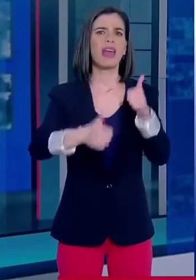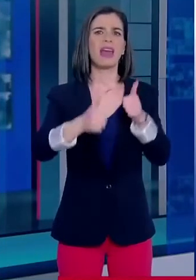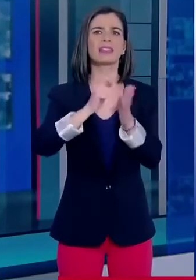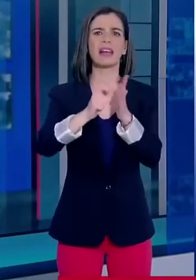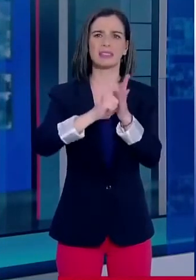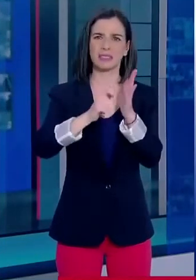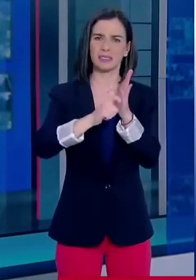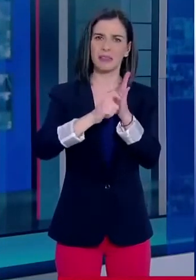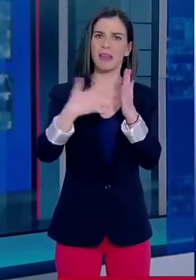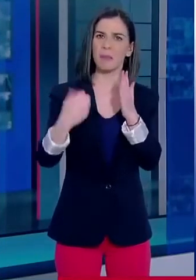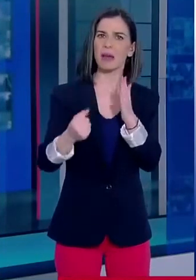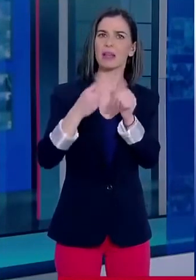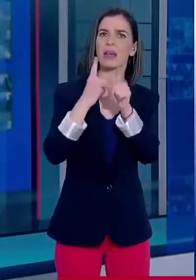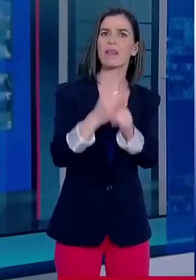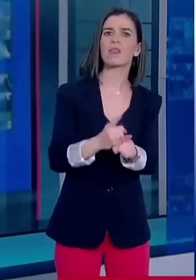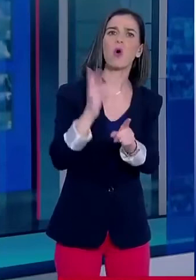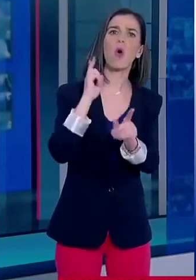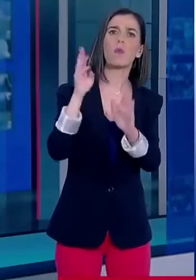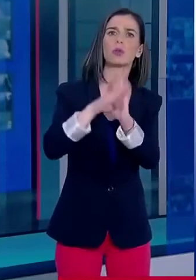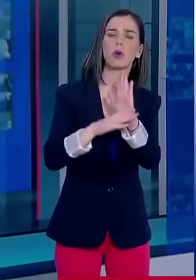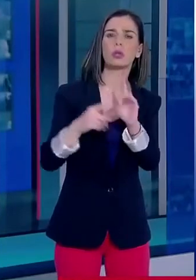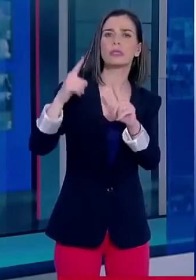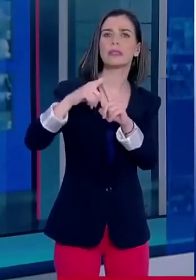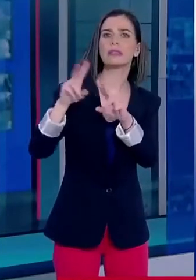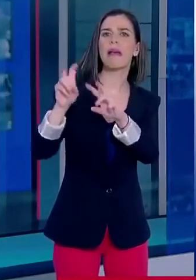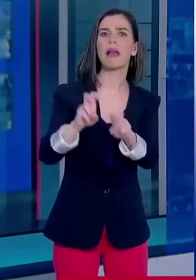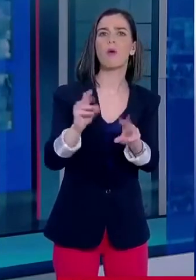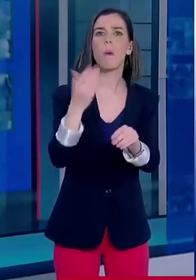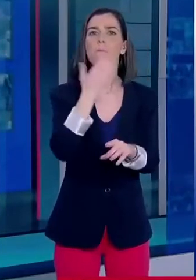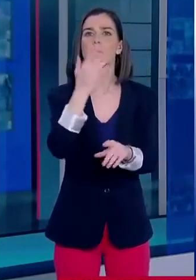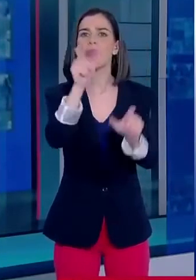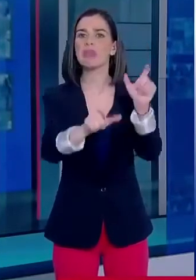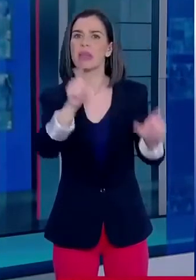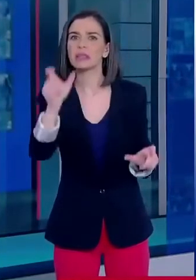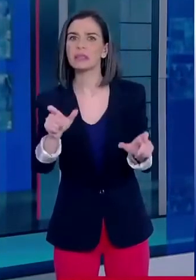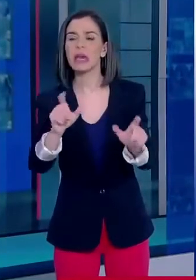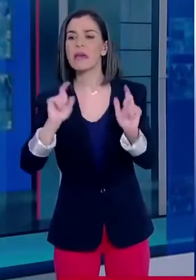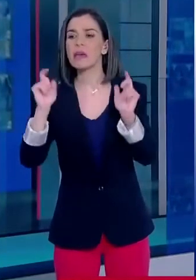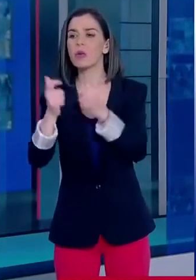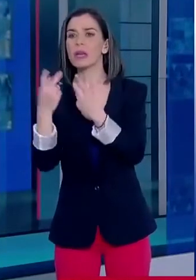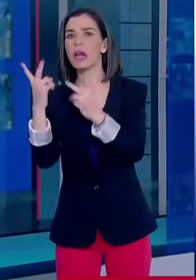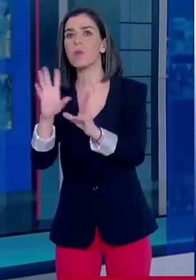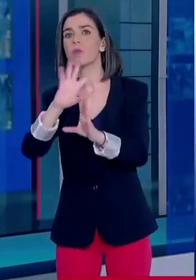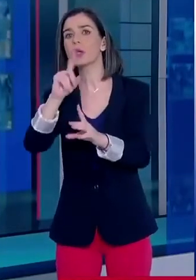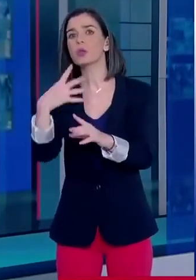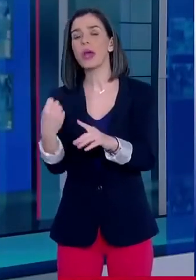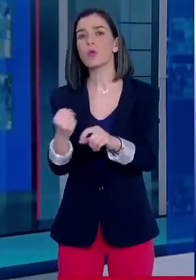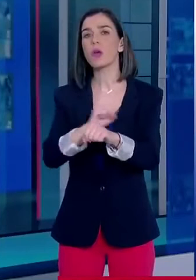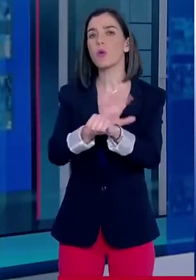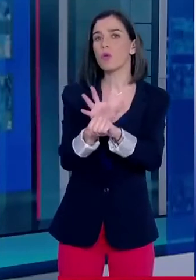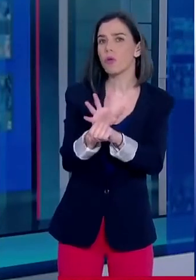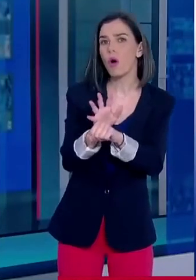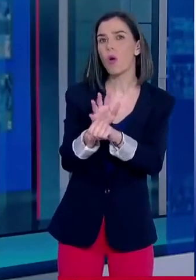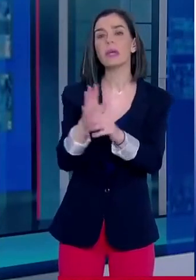θα υπάρξει ειδικό πρωτόκολλο με οδηγίες και τεστ ελέγχου για τους μαθητές και τις οικογένειές τους που μπορεί να είναι θετικοί στον ιό ή να βρίσκονται σε